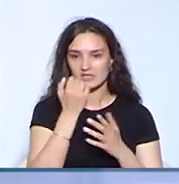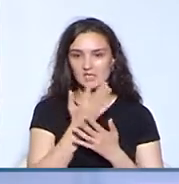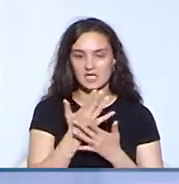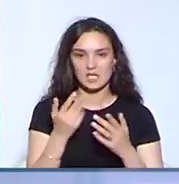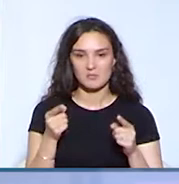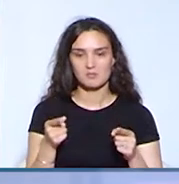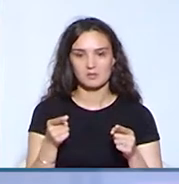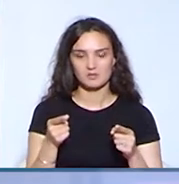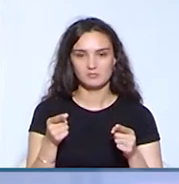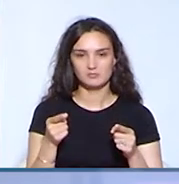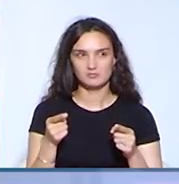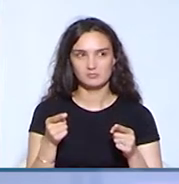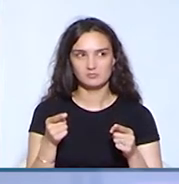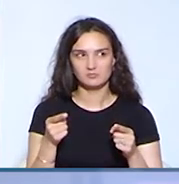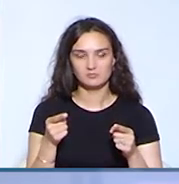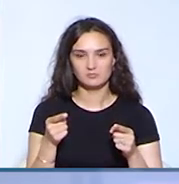ეგრეთ წოდებული